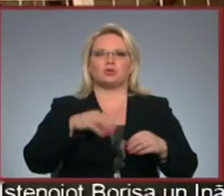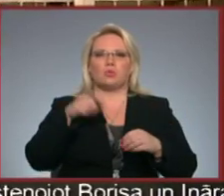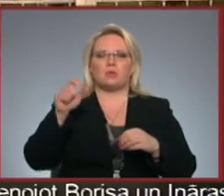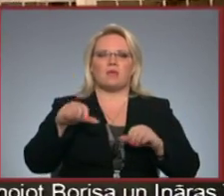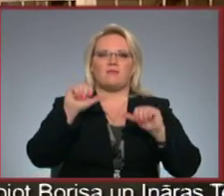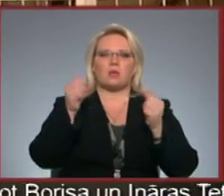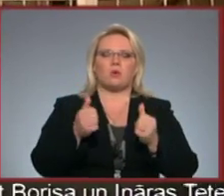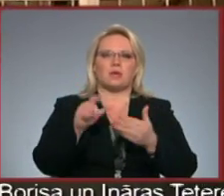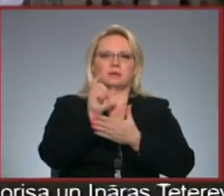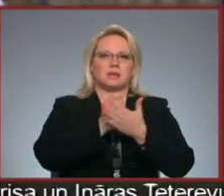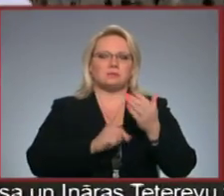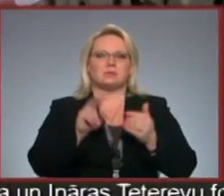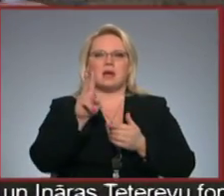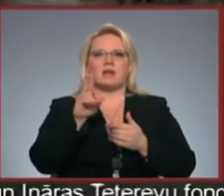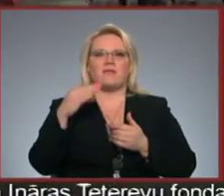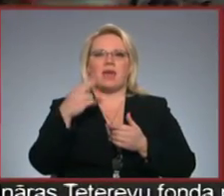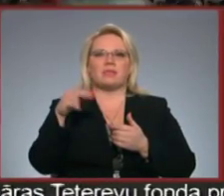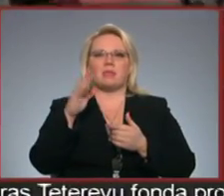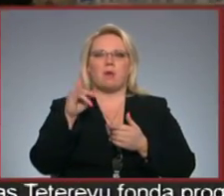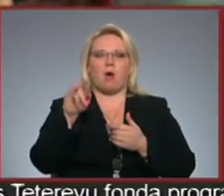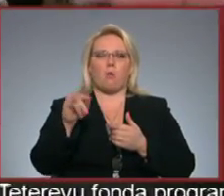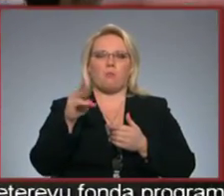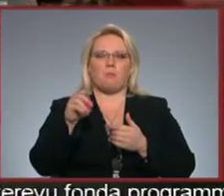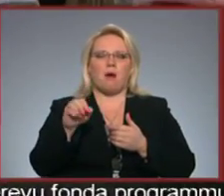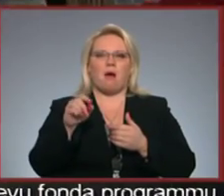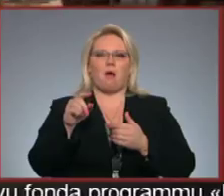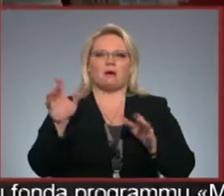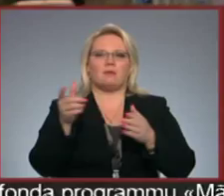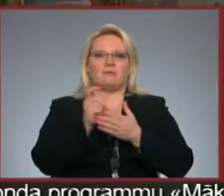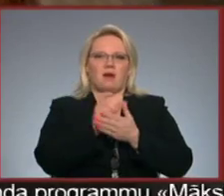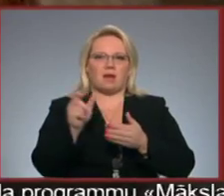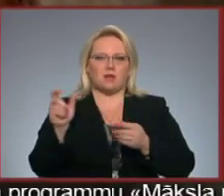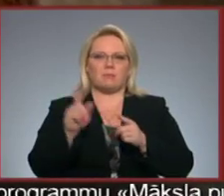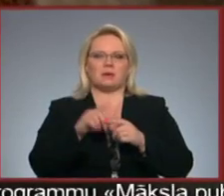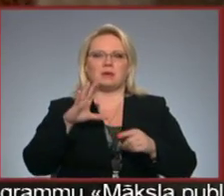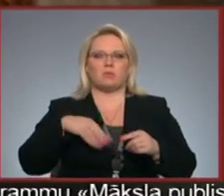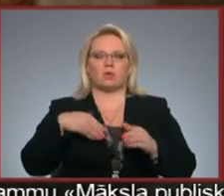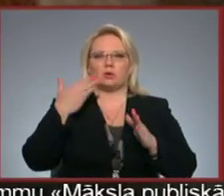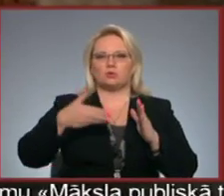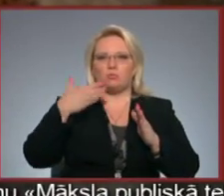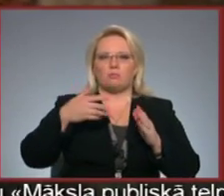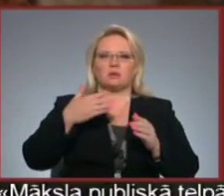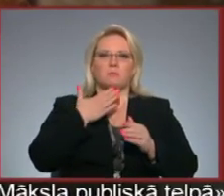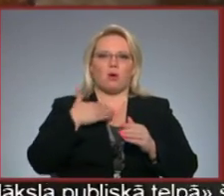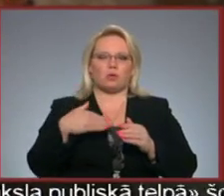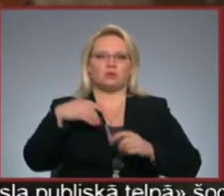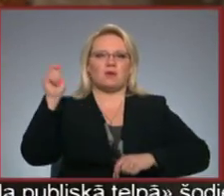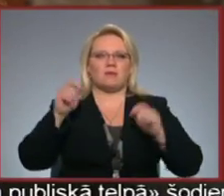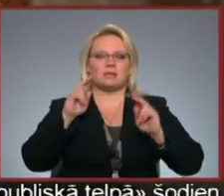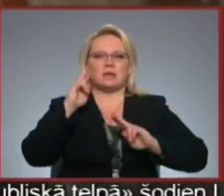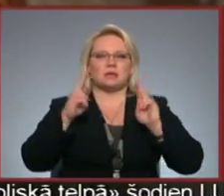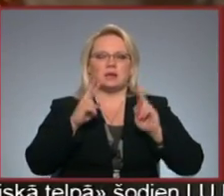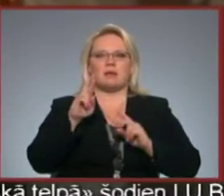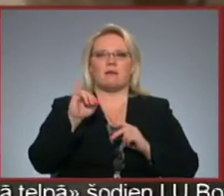Eduārdu Vēdenbaumu vārdiem. Pēc tam Eduārda Smiļģa teātra muzeja pagalmā notika ķirbju zupas baudīšana. Festivāls ieskandinās Rāņa